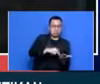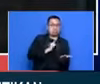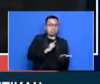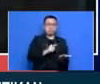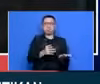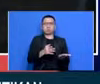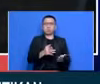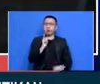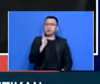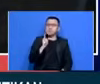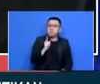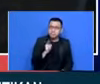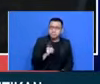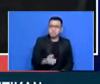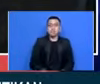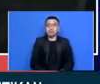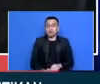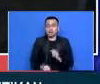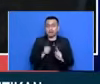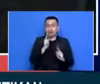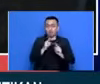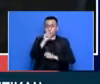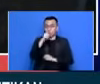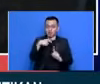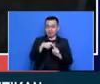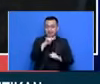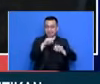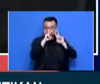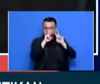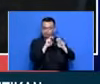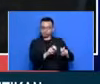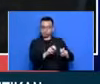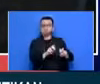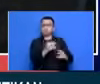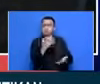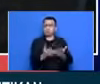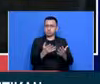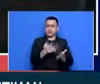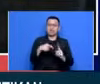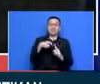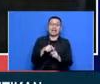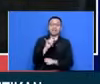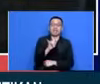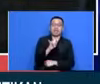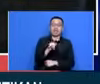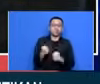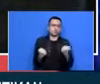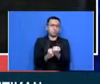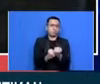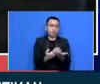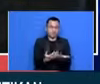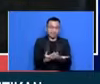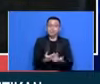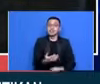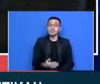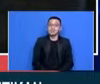kalau itu ditemukan Saya kira k bisa memberikan ee support penuh bahwa ini ada suatu ee pelanggaran tersendiri terhadap